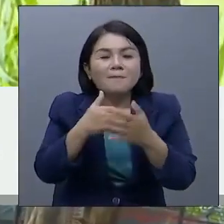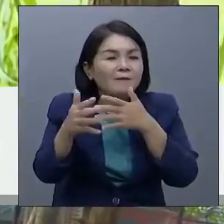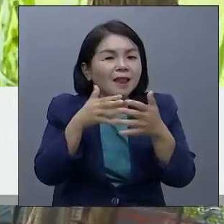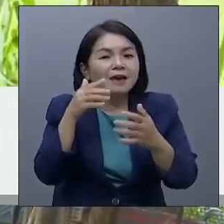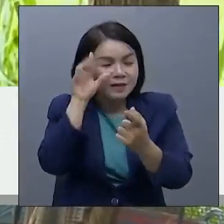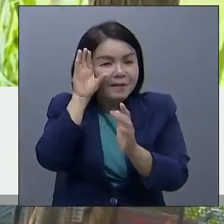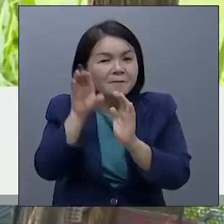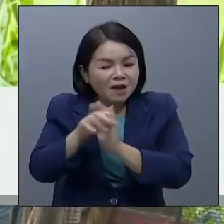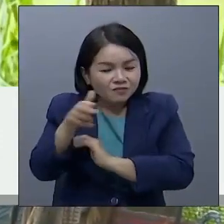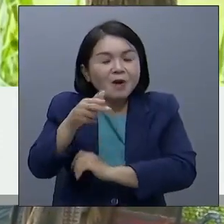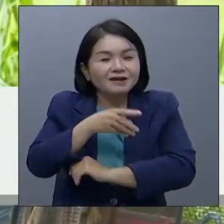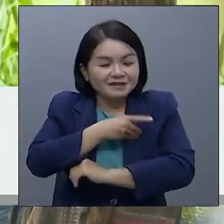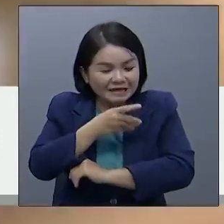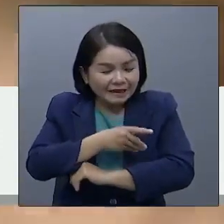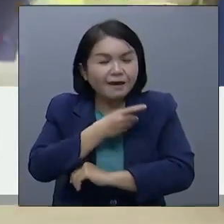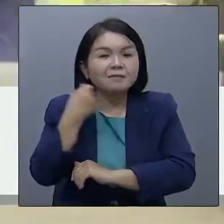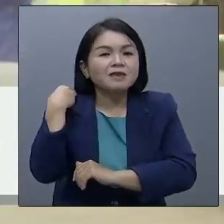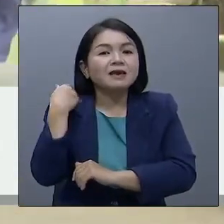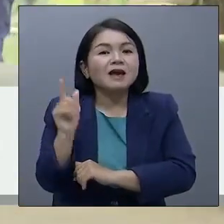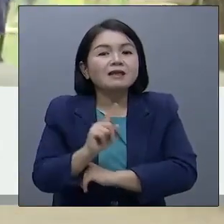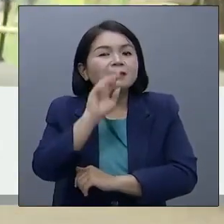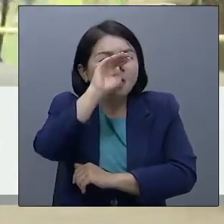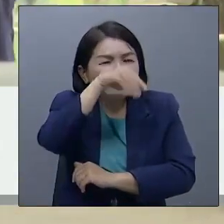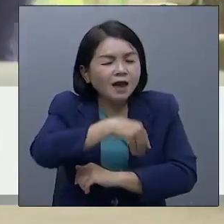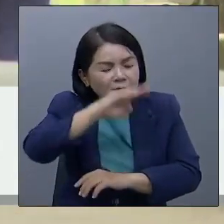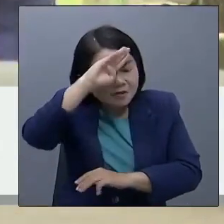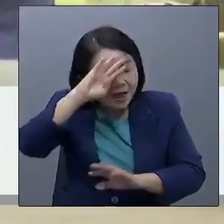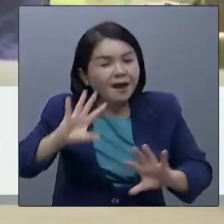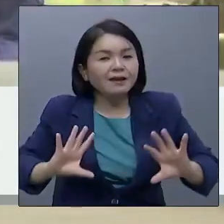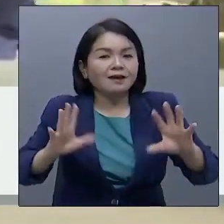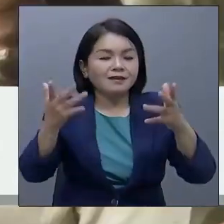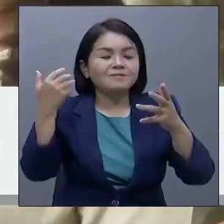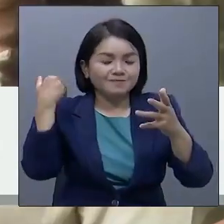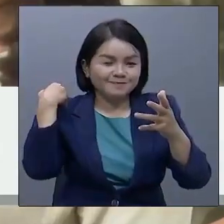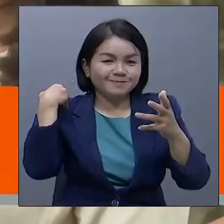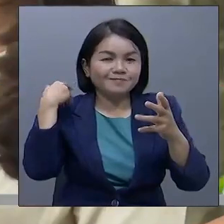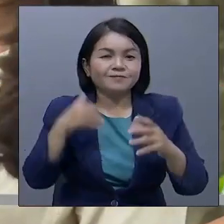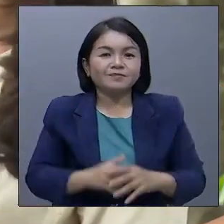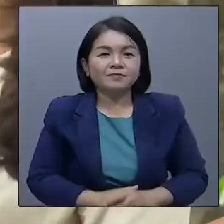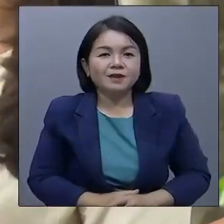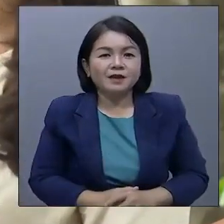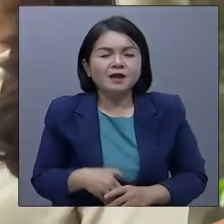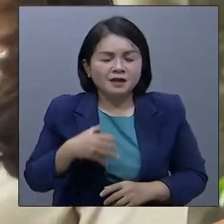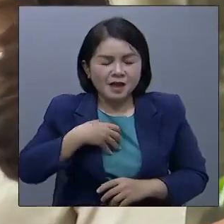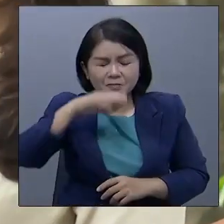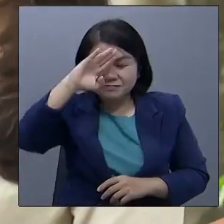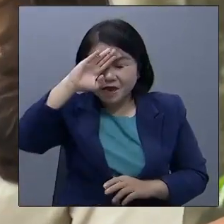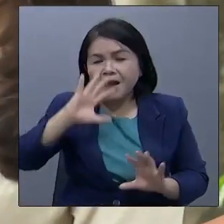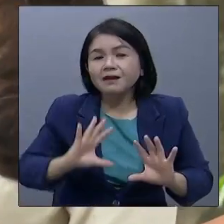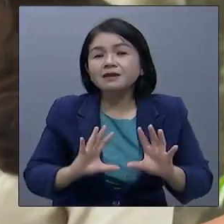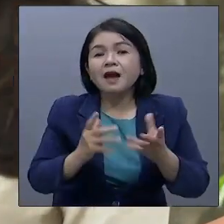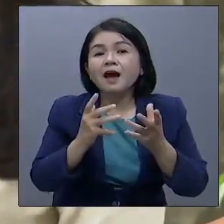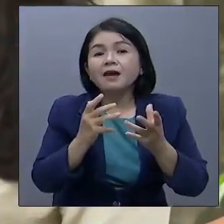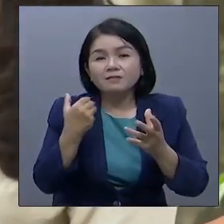ใจค่ะต้องการมาเป็นกำลังใจขอให้พลายศักดิ์สุรินทร์หายเร็วๆค่ะ อยากให้เปิ้นหายเร็วๆนะคะว่าอยาก